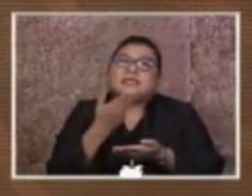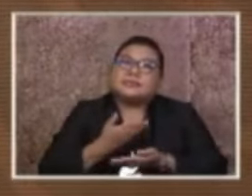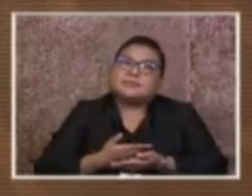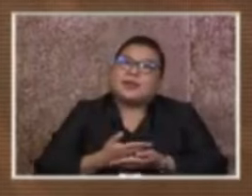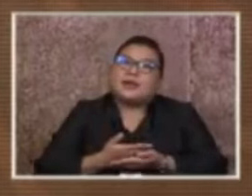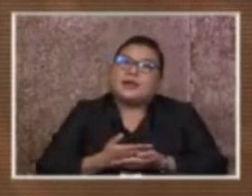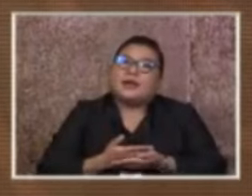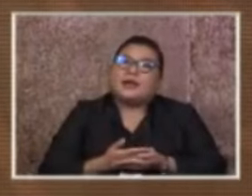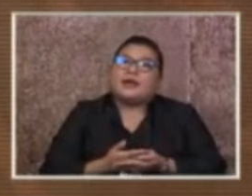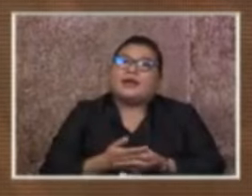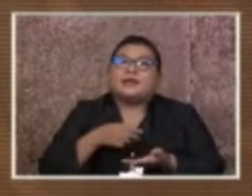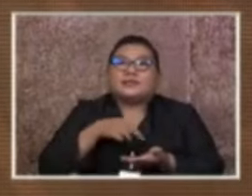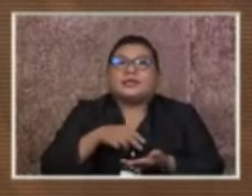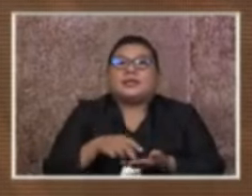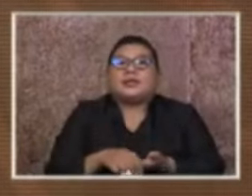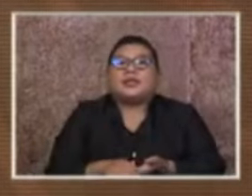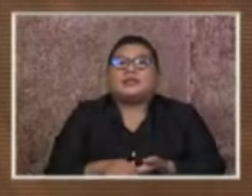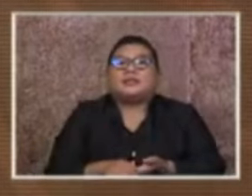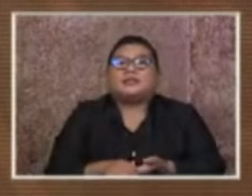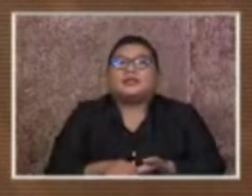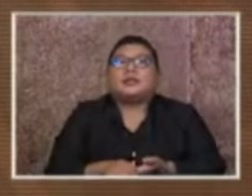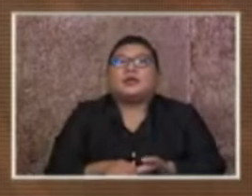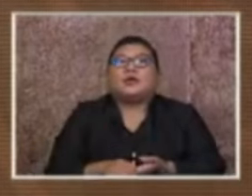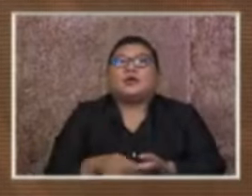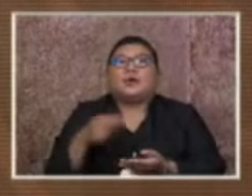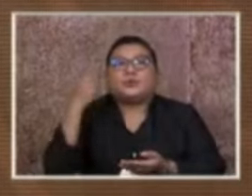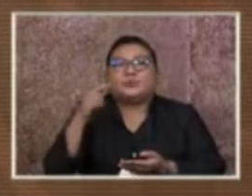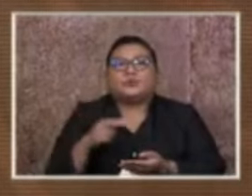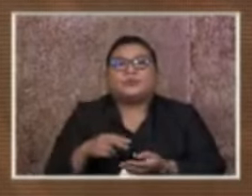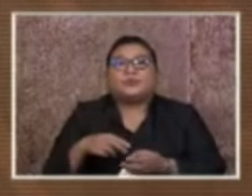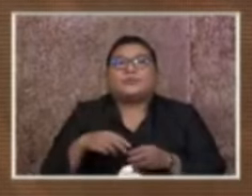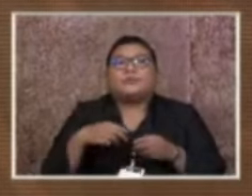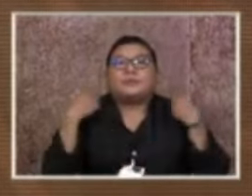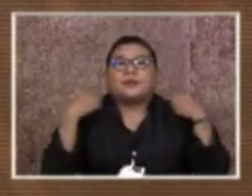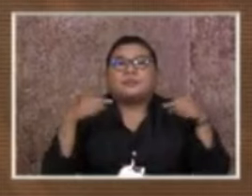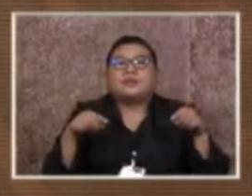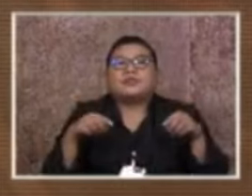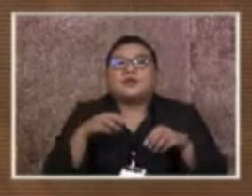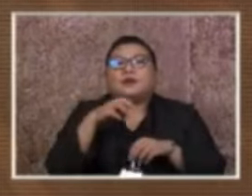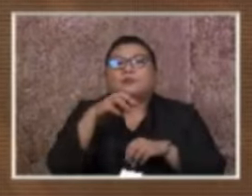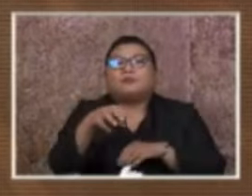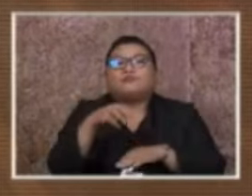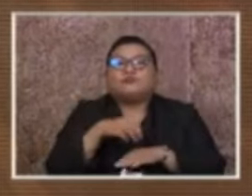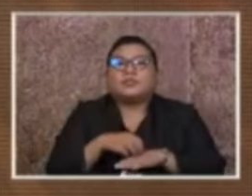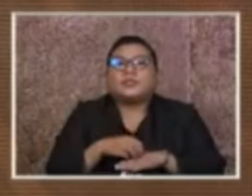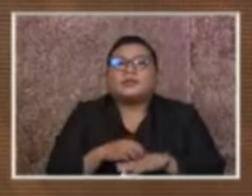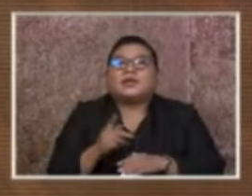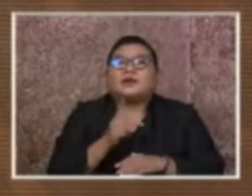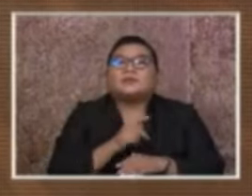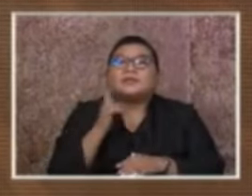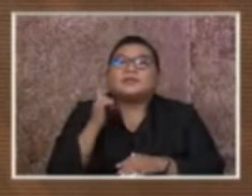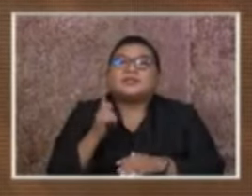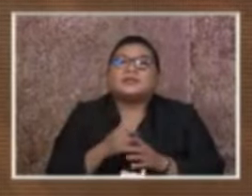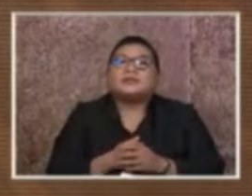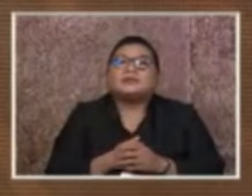jalan-jalan rusak untuk dibiayai oleh pemerintah pusat terkait persoalan vertikal dan horizontal Kami tetap karena